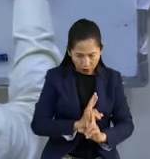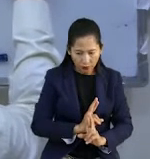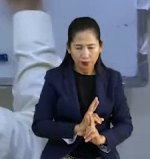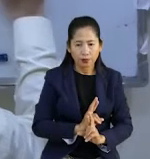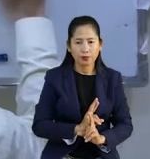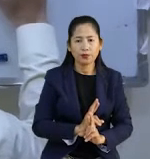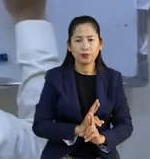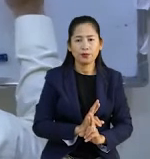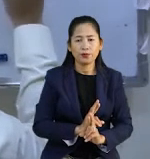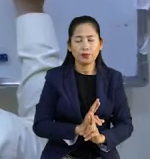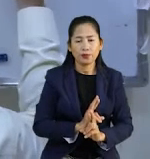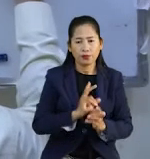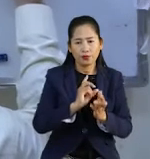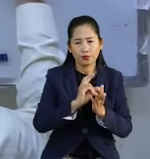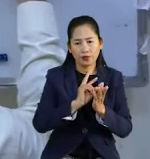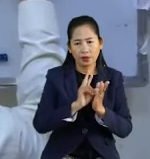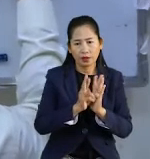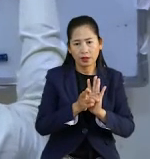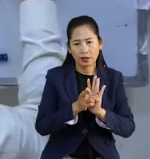វិន័យ